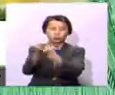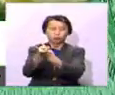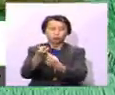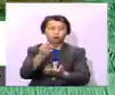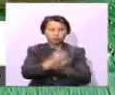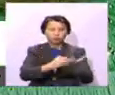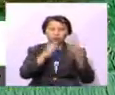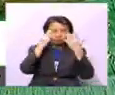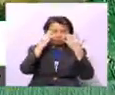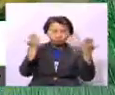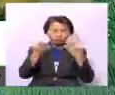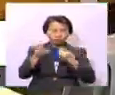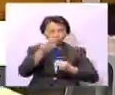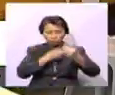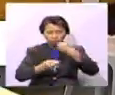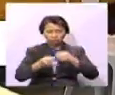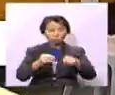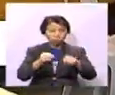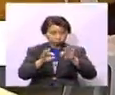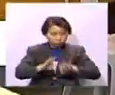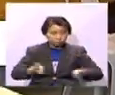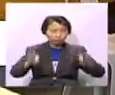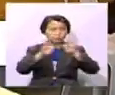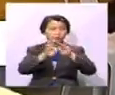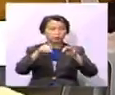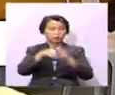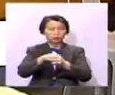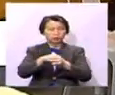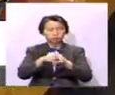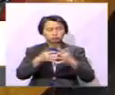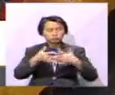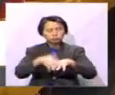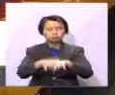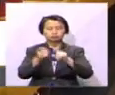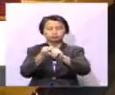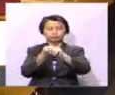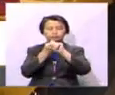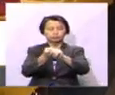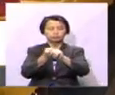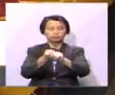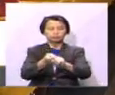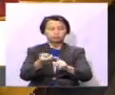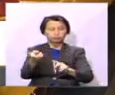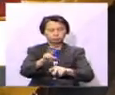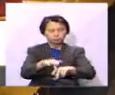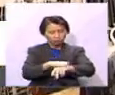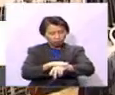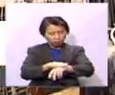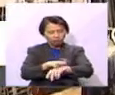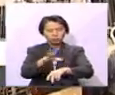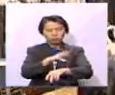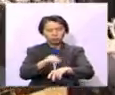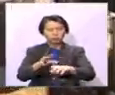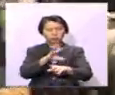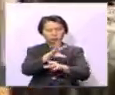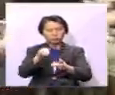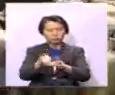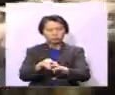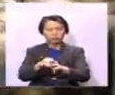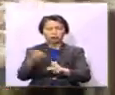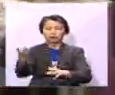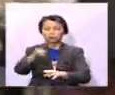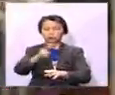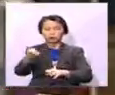menyedari, makanan memainkan peranan penting dalam memupuk hubungan erat bukan sahaja antara kaum, malah meliputi antara